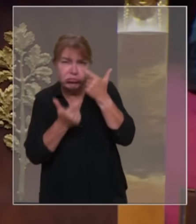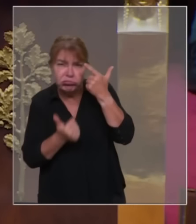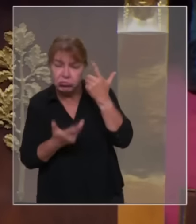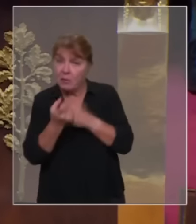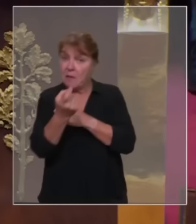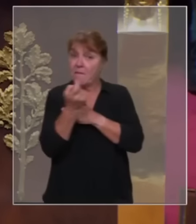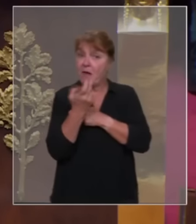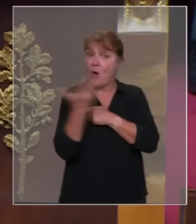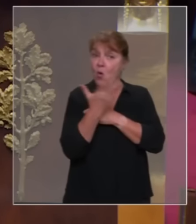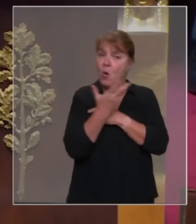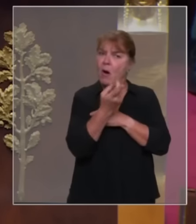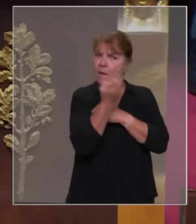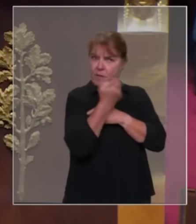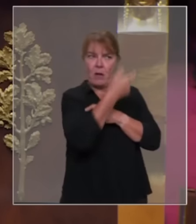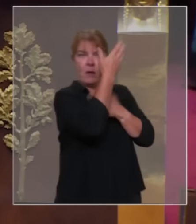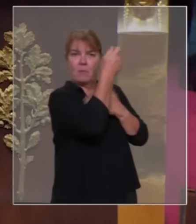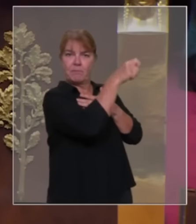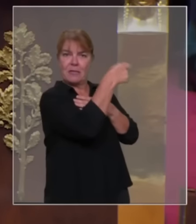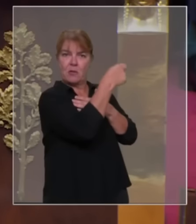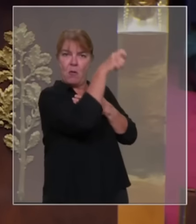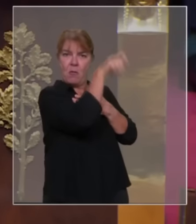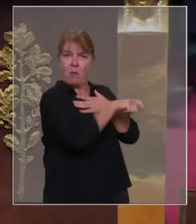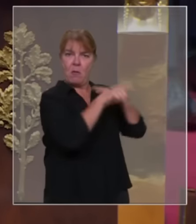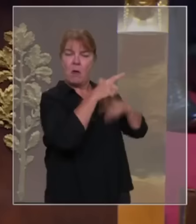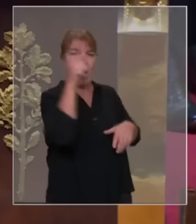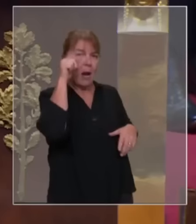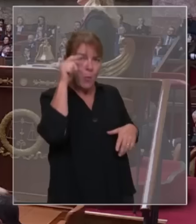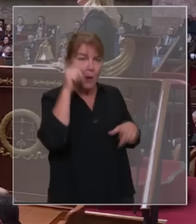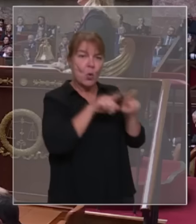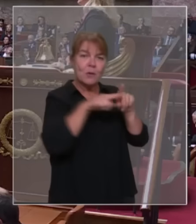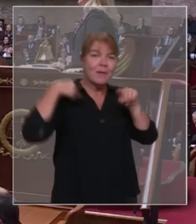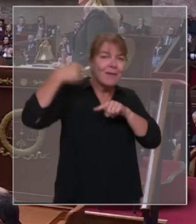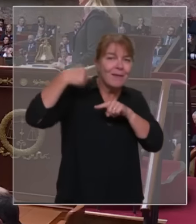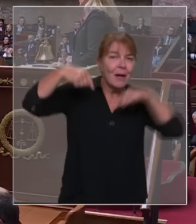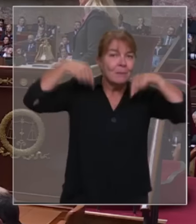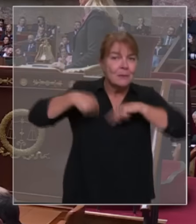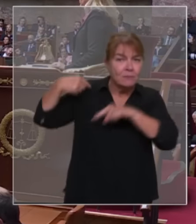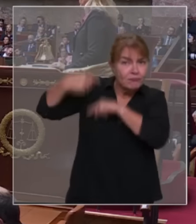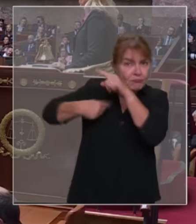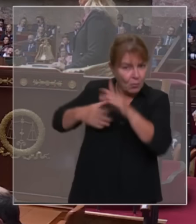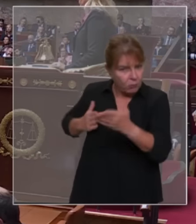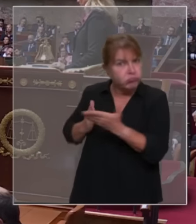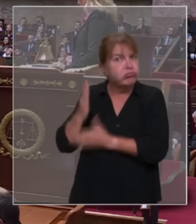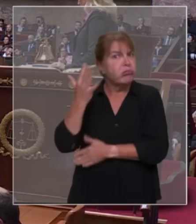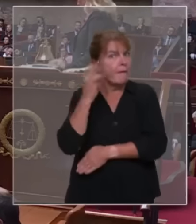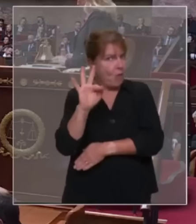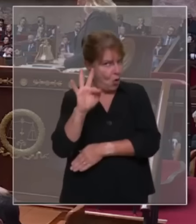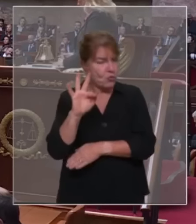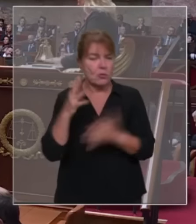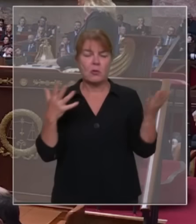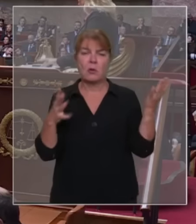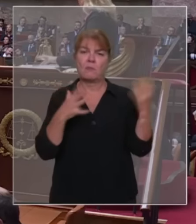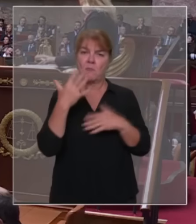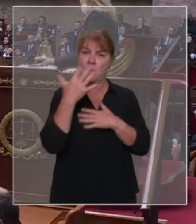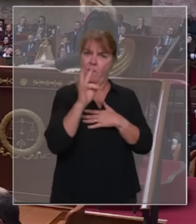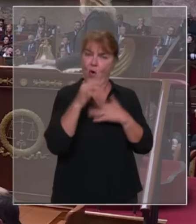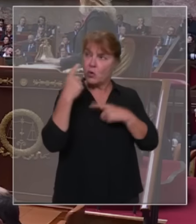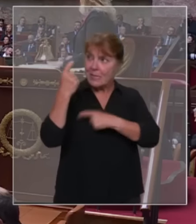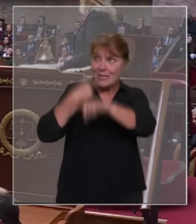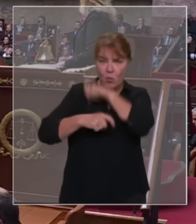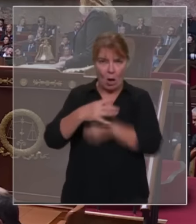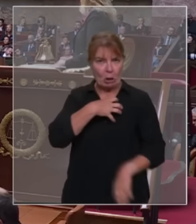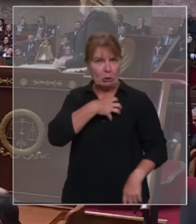l'impulsion du chef de l'État et de ses différents gouvernements. Nous partons aussi d'une France riche de son